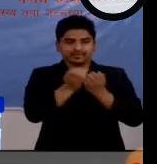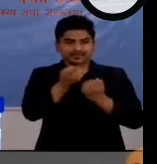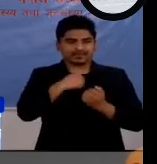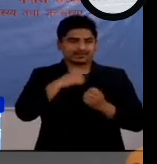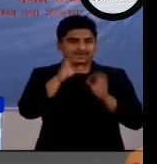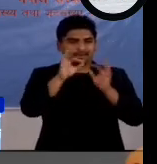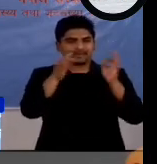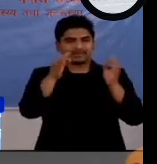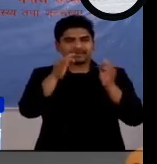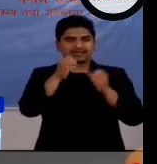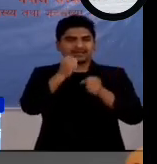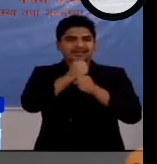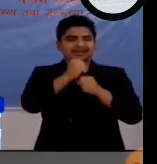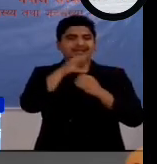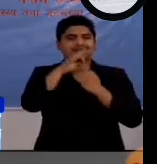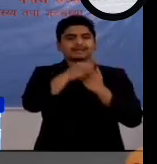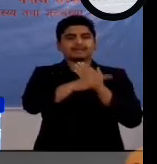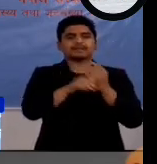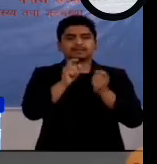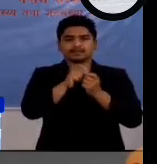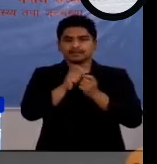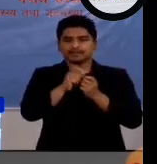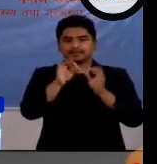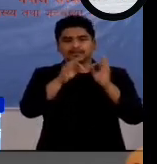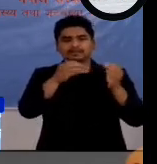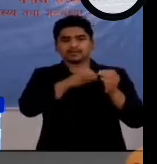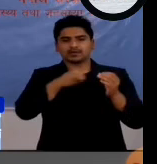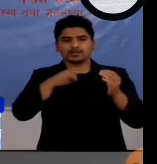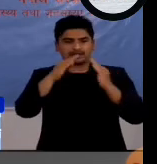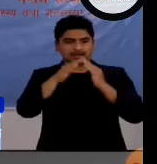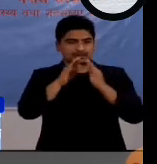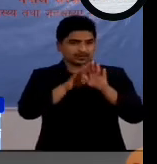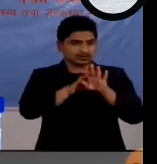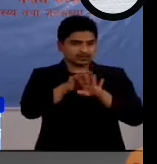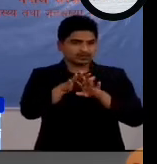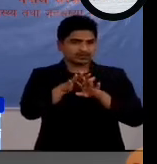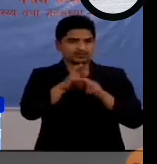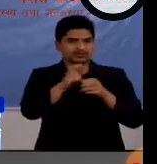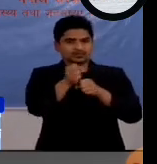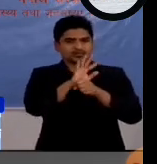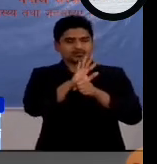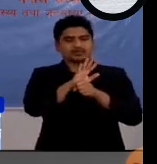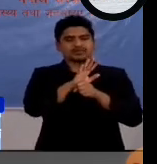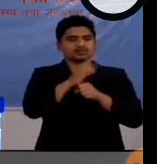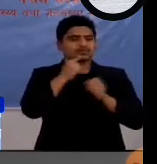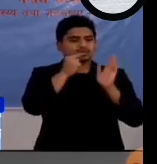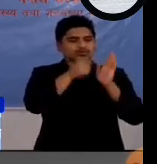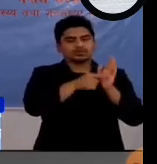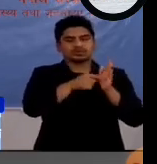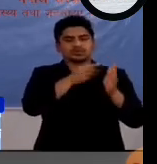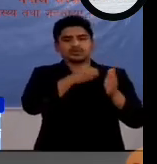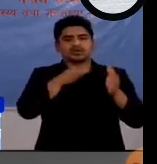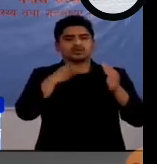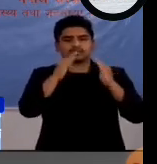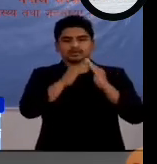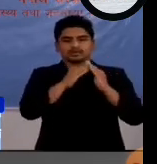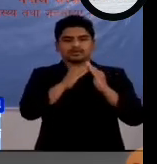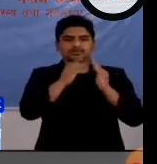त्यसैगरी हामीले विभिन्न कार्यविधिहरू बनाएर विभिन्न अस्पतालहरूलाई कोभिडको डेजिग्नेटेड हस्पिटलहरू भनेर